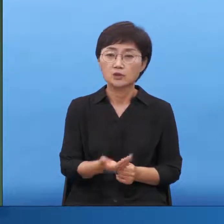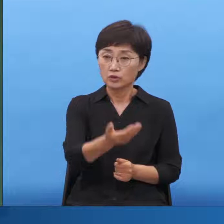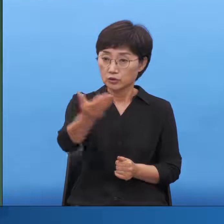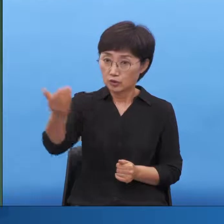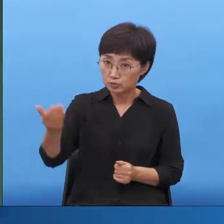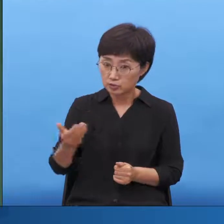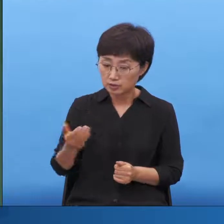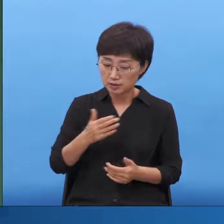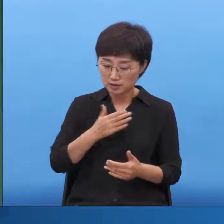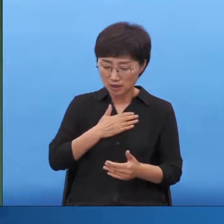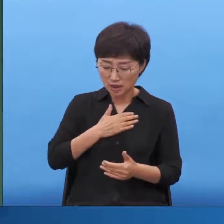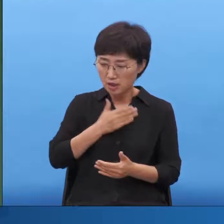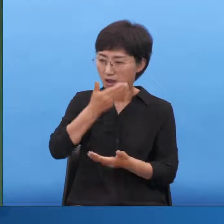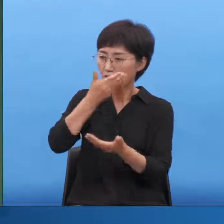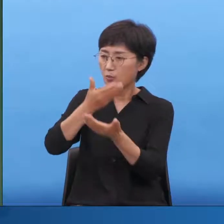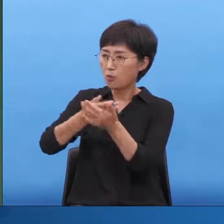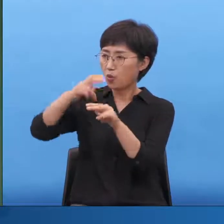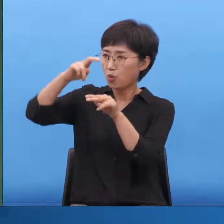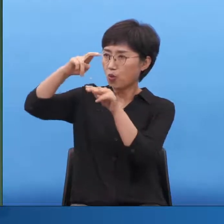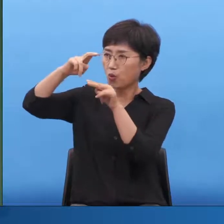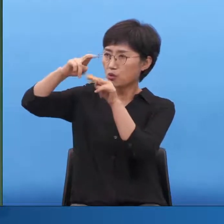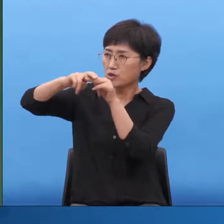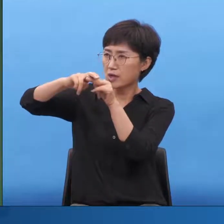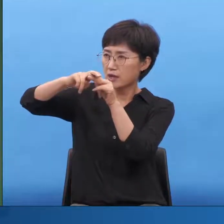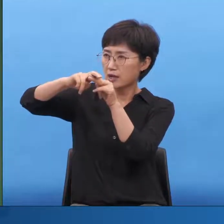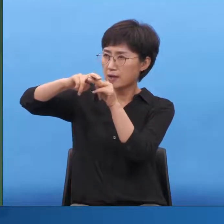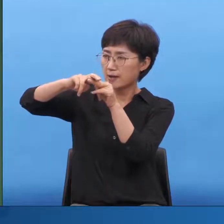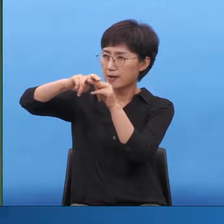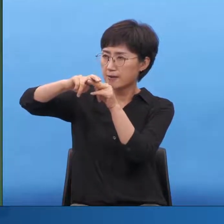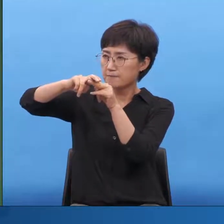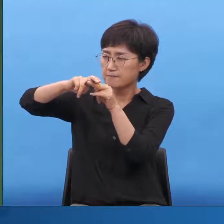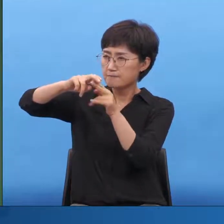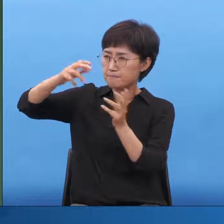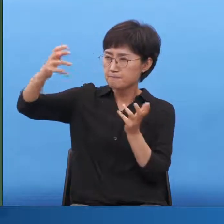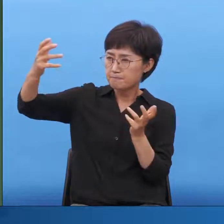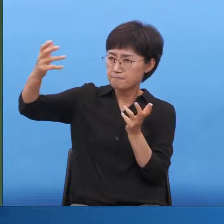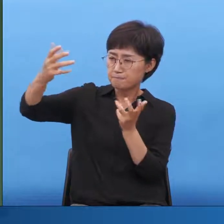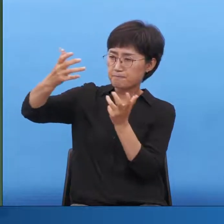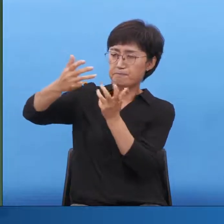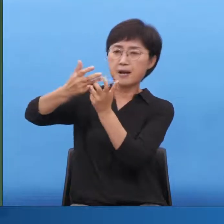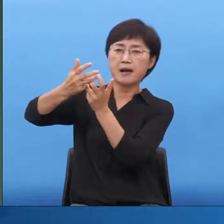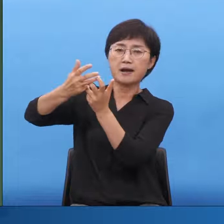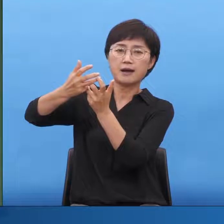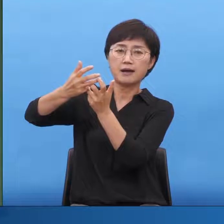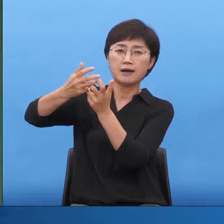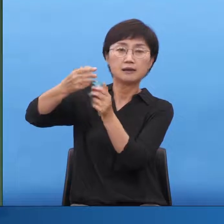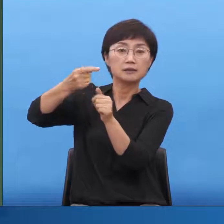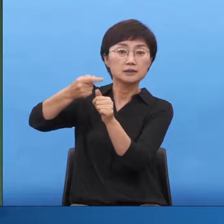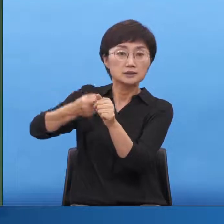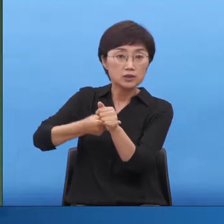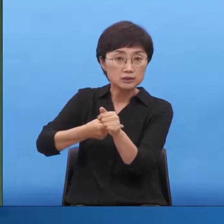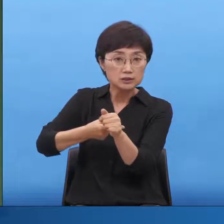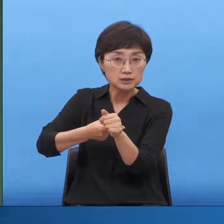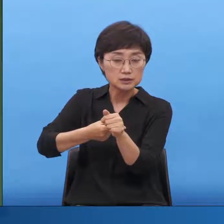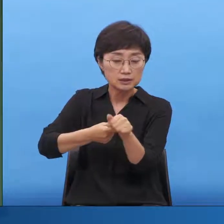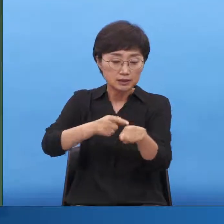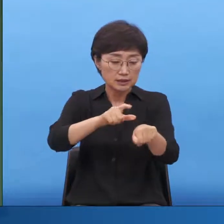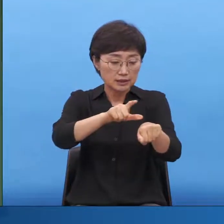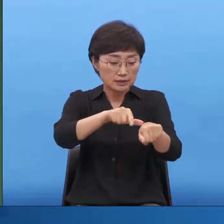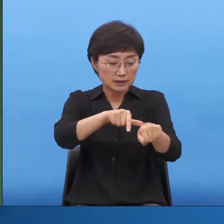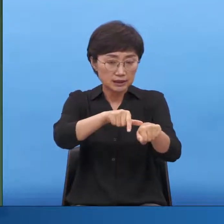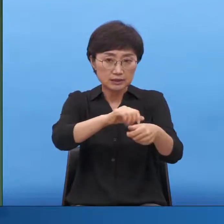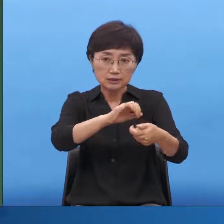보좌화가 되어질 때 어떻게 됩니까? 드디어 시공간 초월하는 힘이 생긴다니까요.